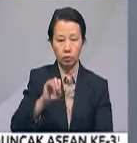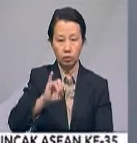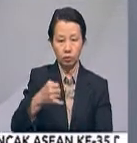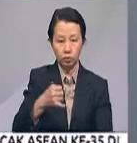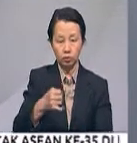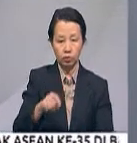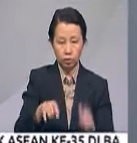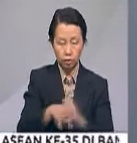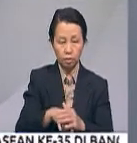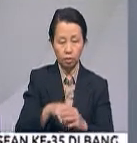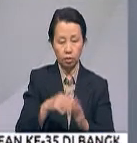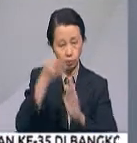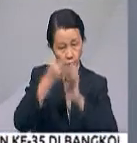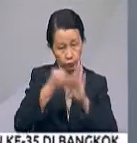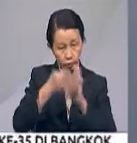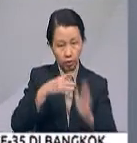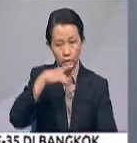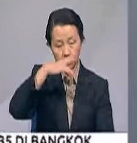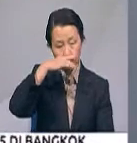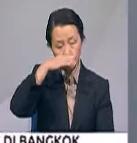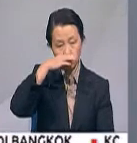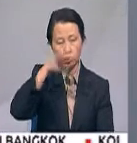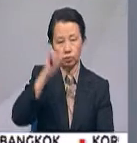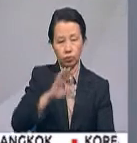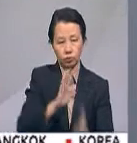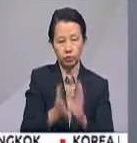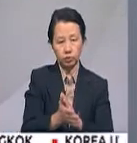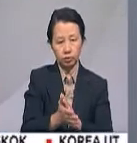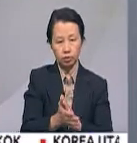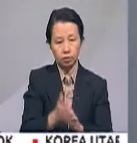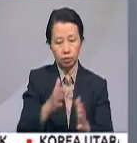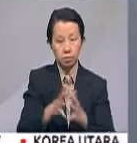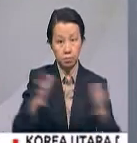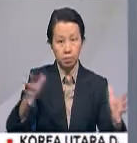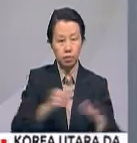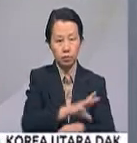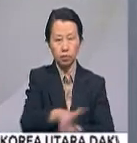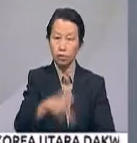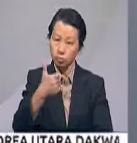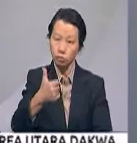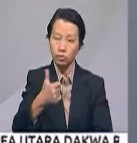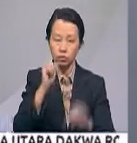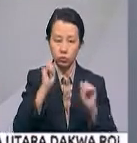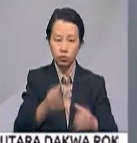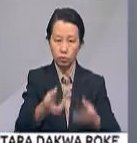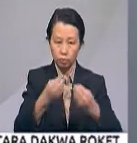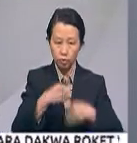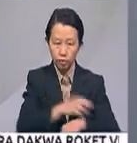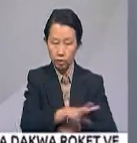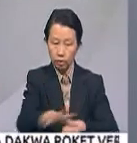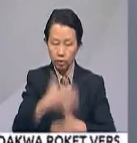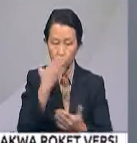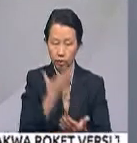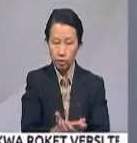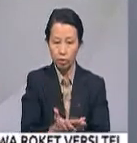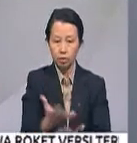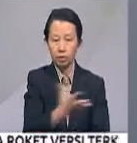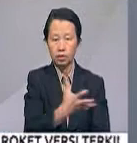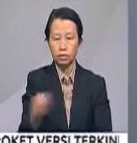industri boleh orang kata apa jadi benda yang big impact lah, yang boleh beri kesan yang bagus